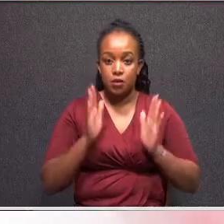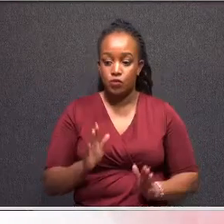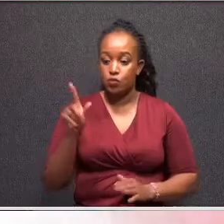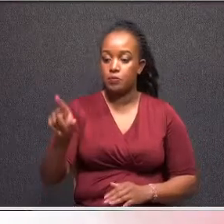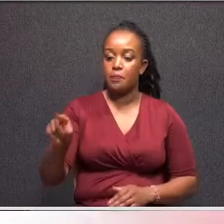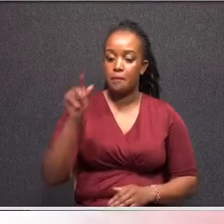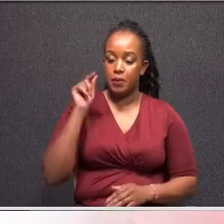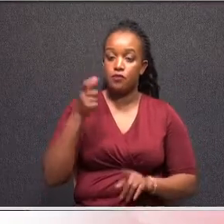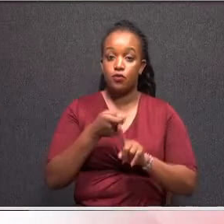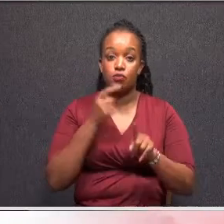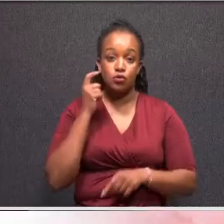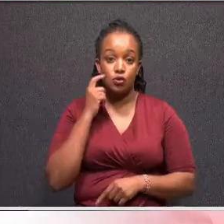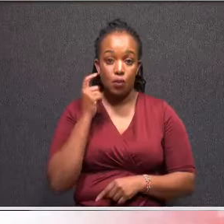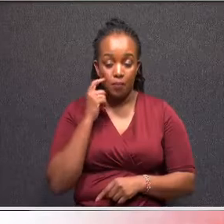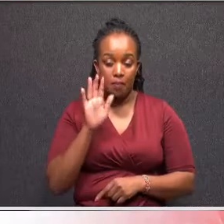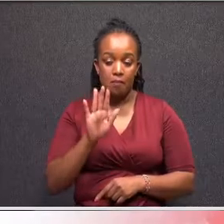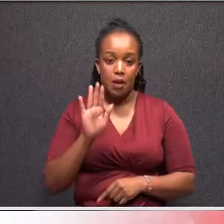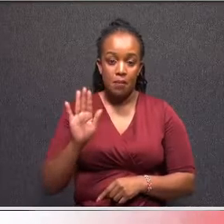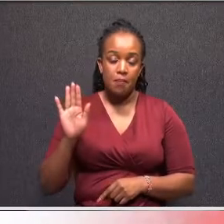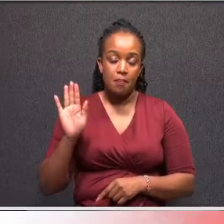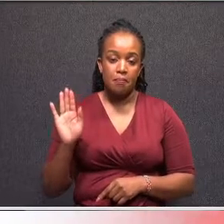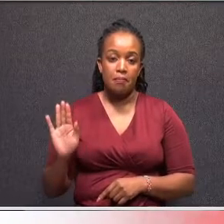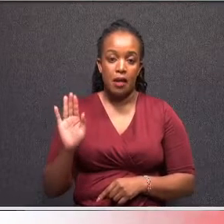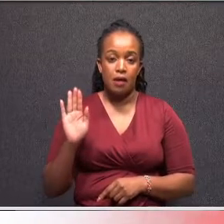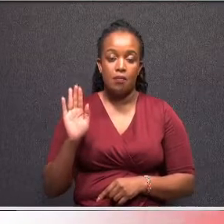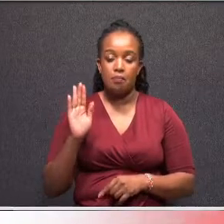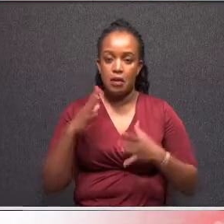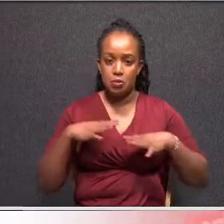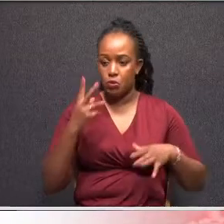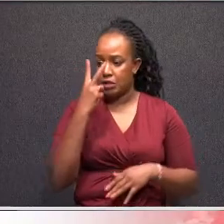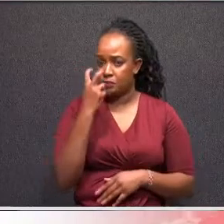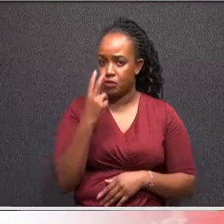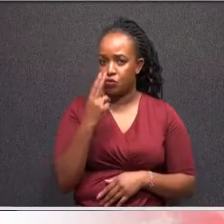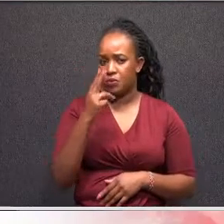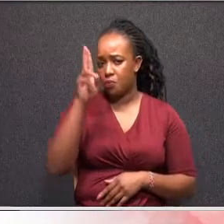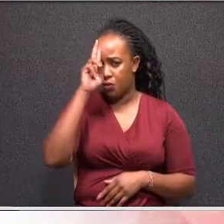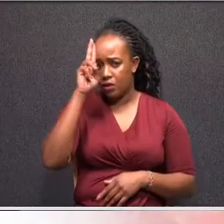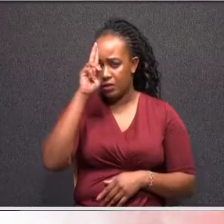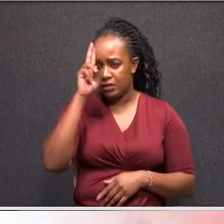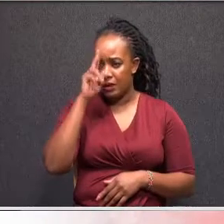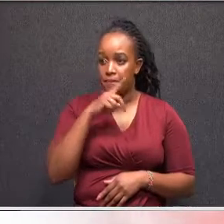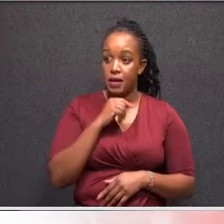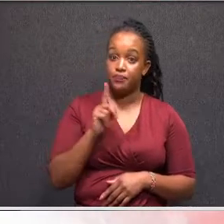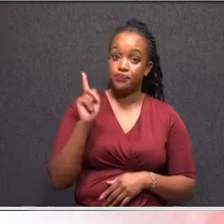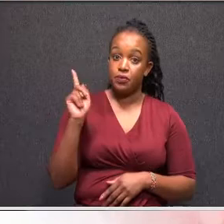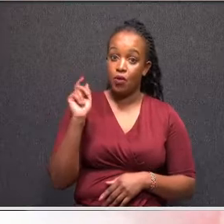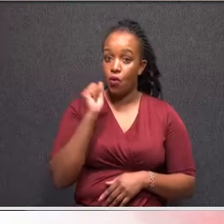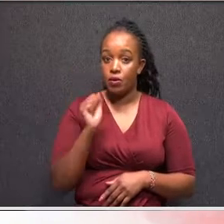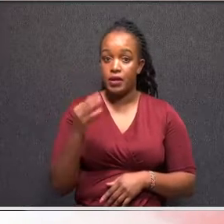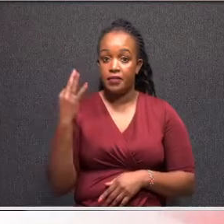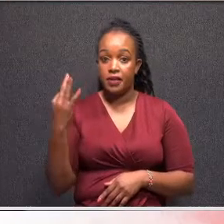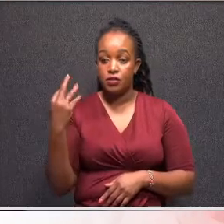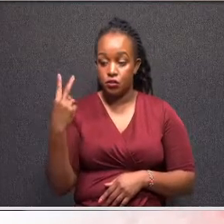people suspected to be policemen more than 2 weeks ago. Stanley Mutua, 34, was arrested at his shop in Kimonyo Trading